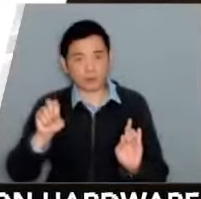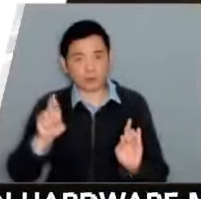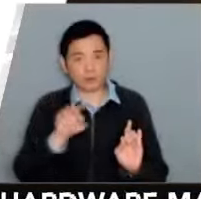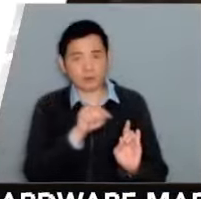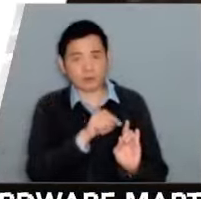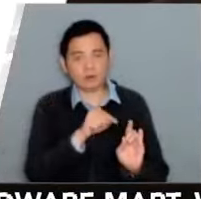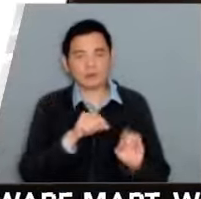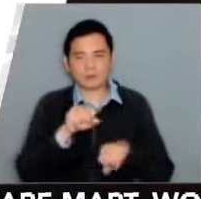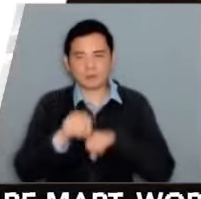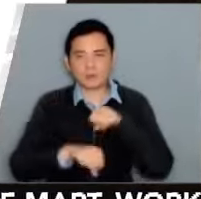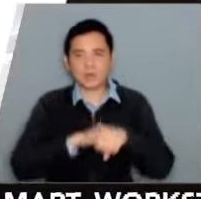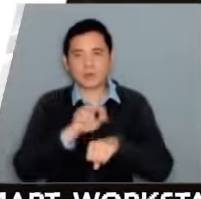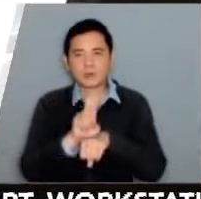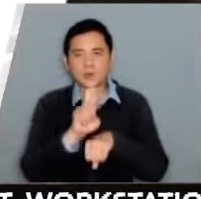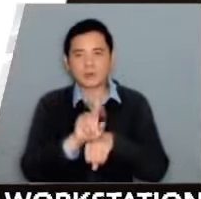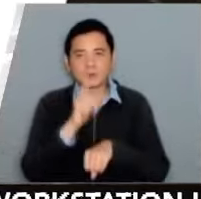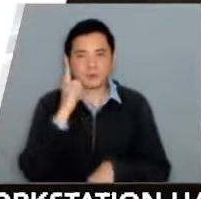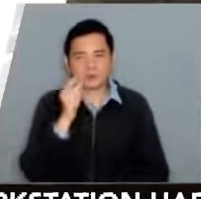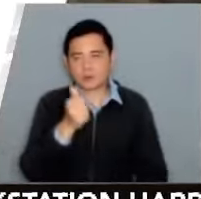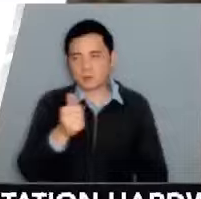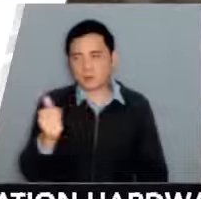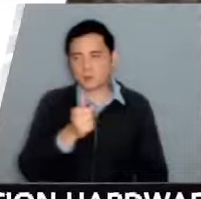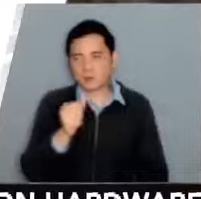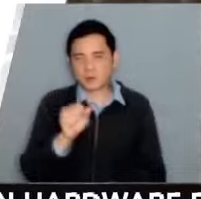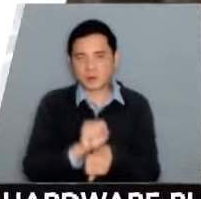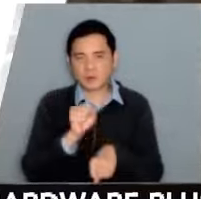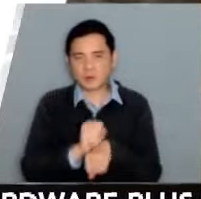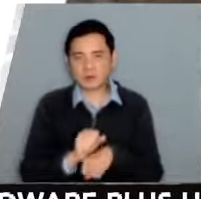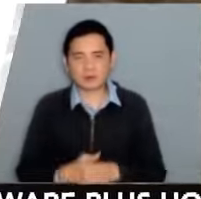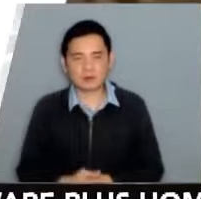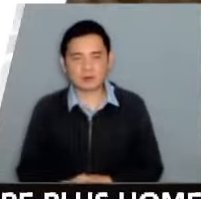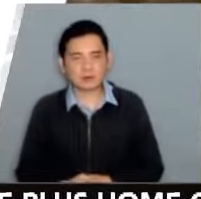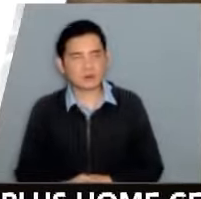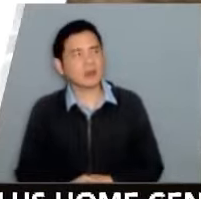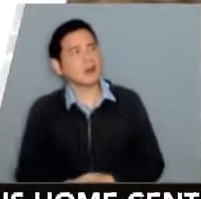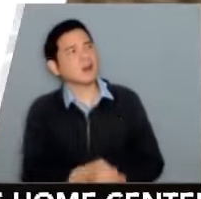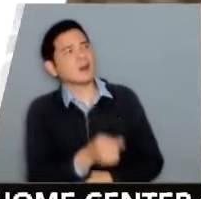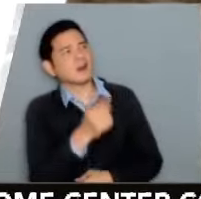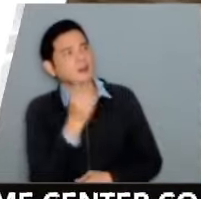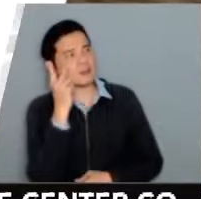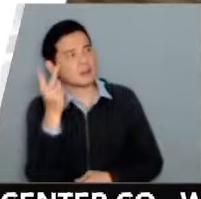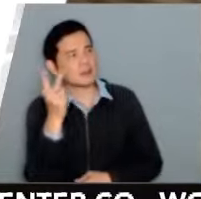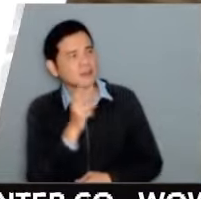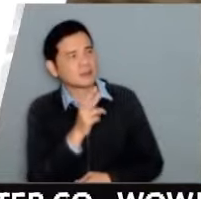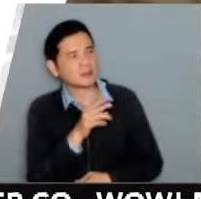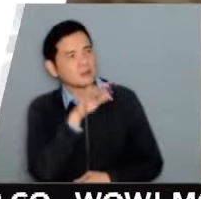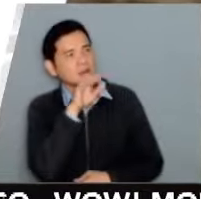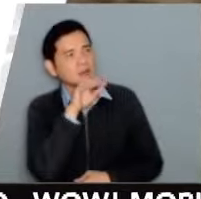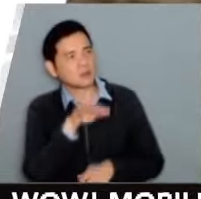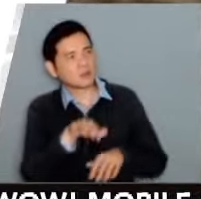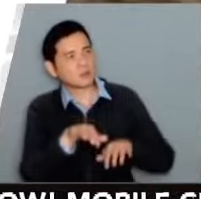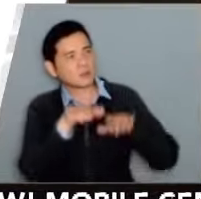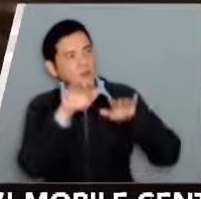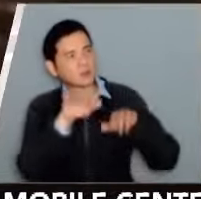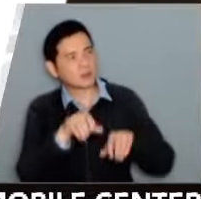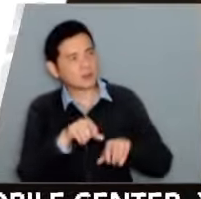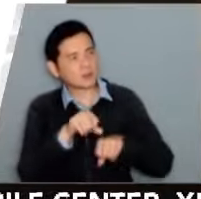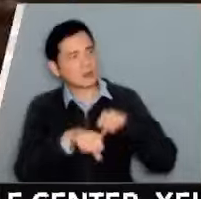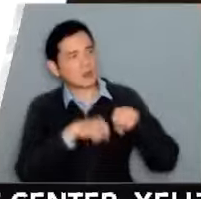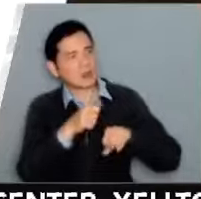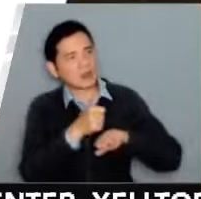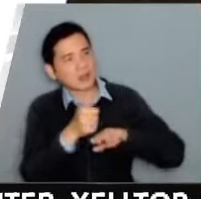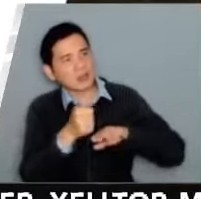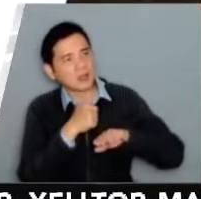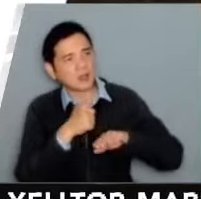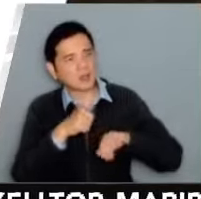din. Kasi gilag-gilag ito pa, mabilis po yung ano ko pababa. Hindi ko akalain ganito yung baba. Tulat nga po